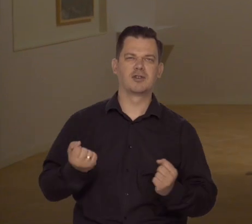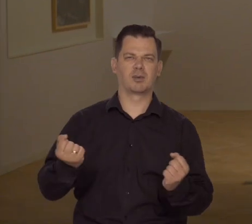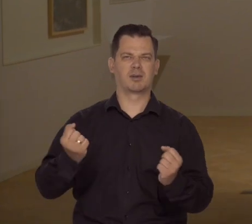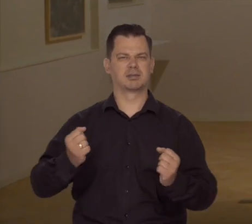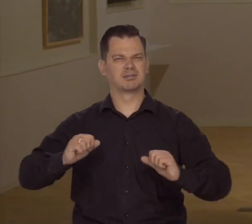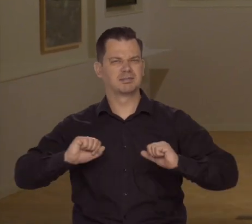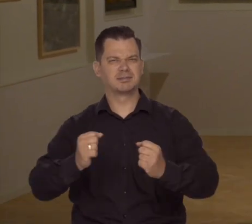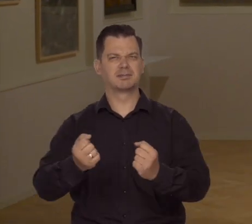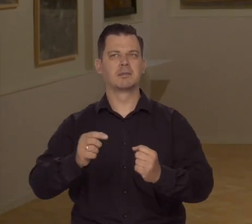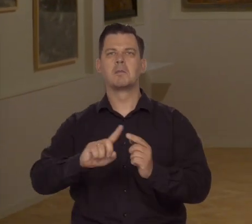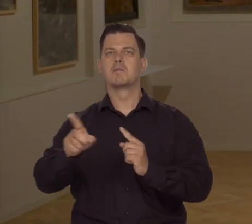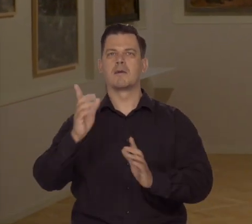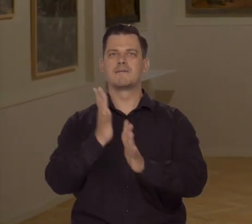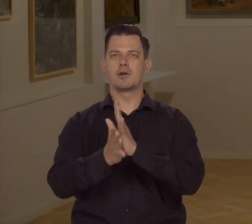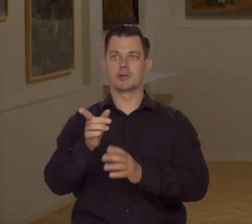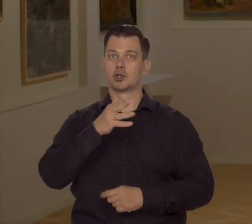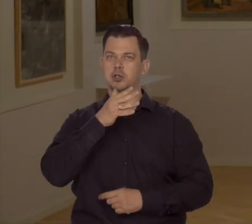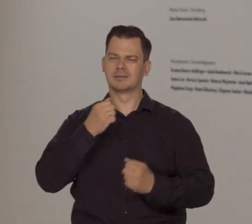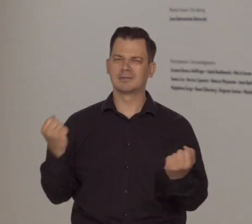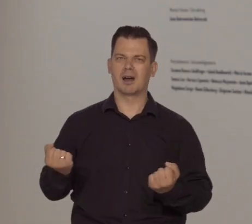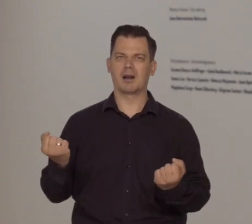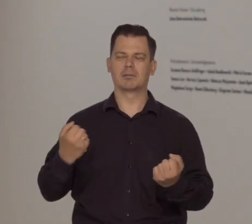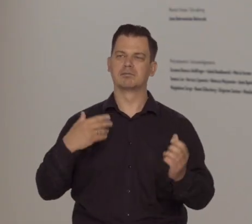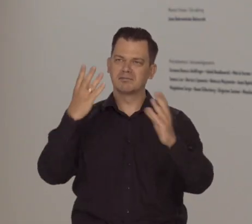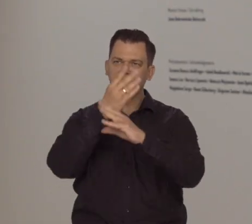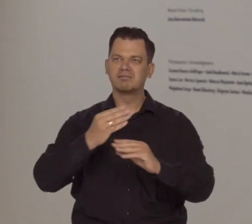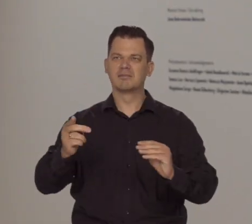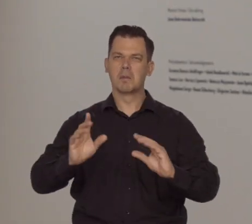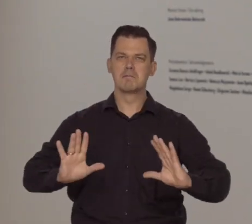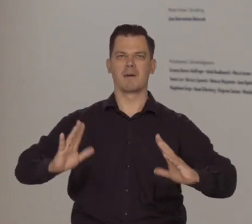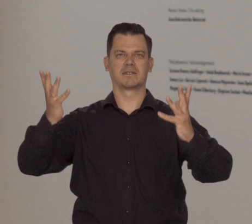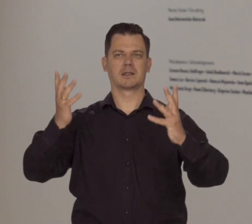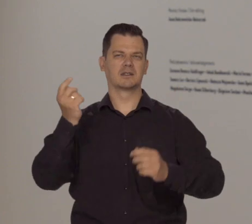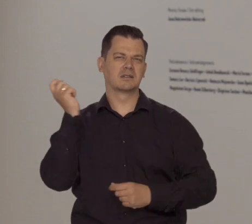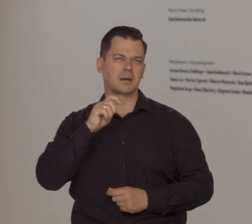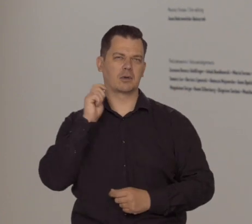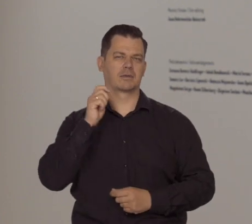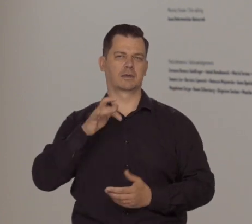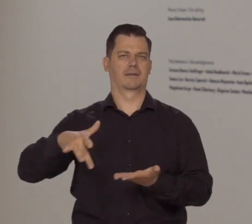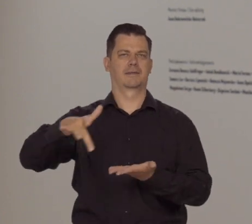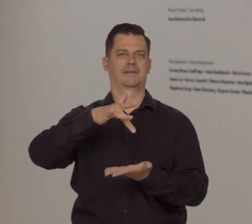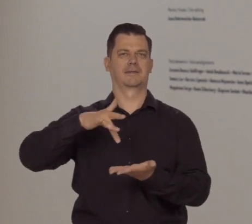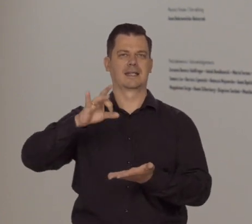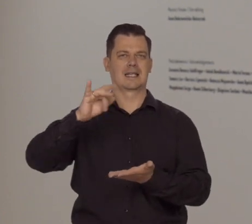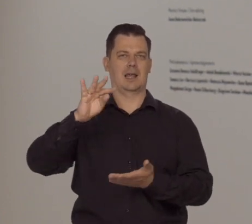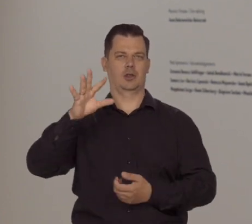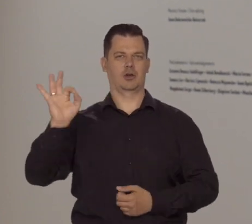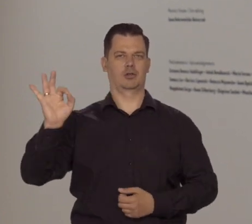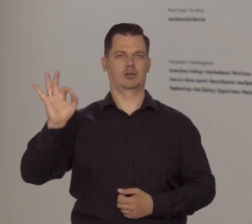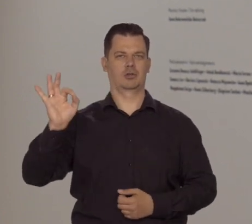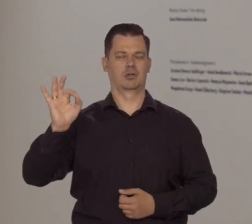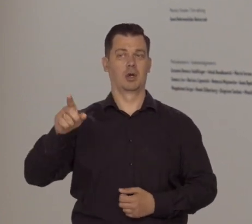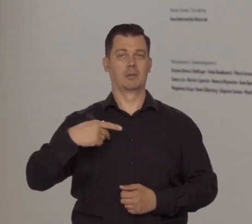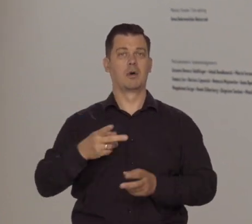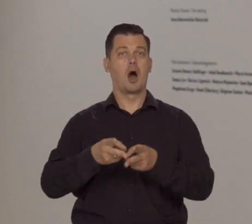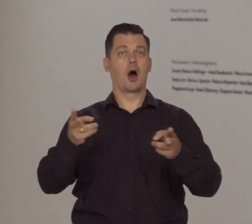wysiłki i determinację powojennej społeczności żydowskiej pragnącej oddać hołd bojownikom i zamordowanym mieszkańcom getta. W